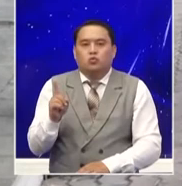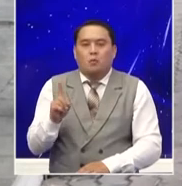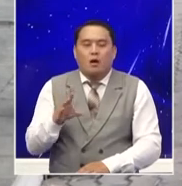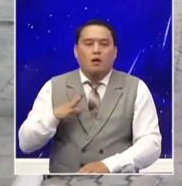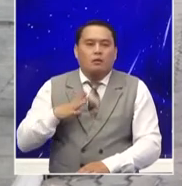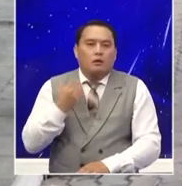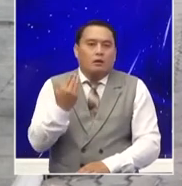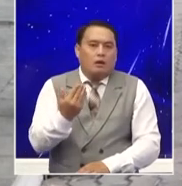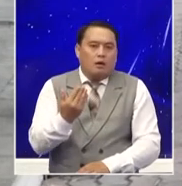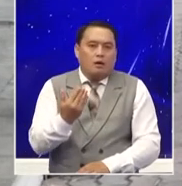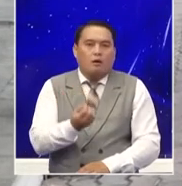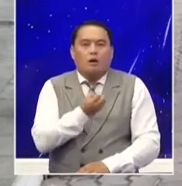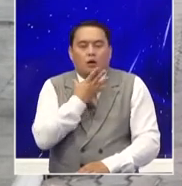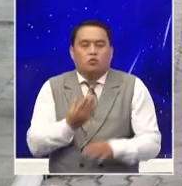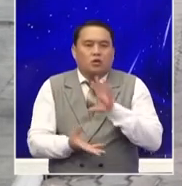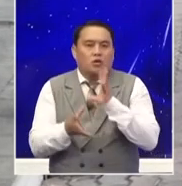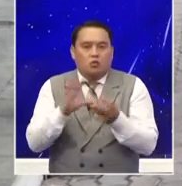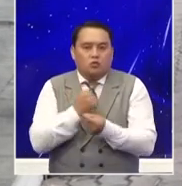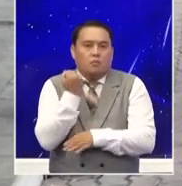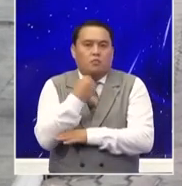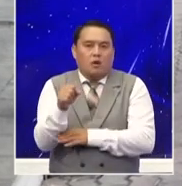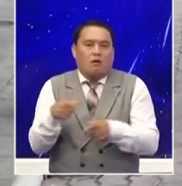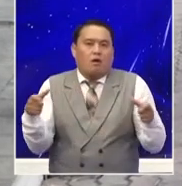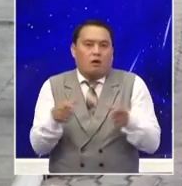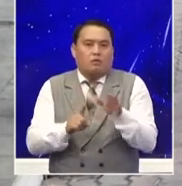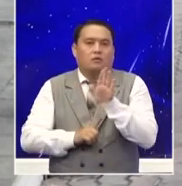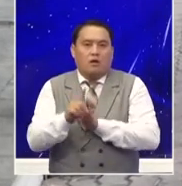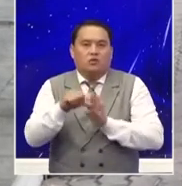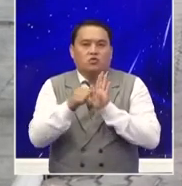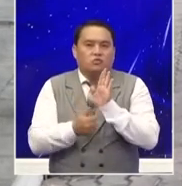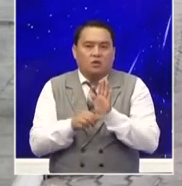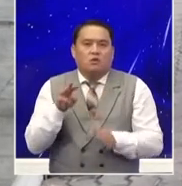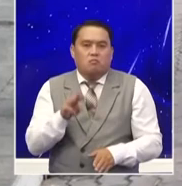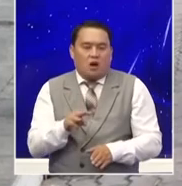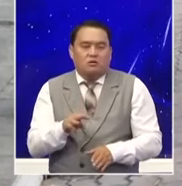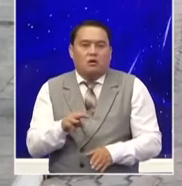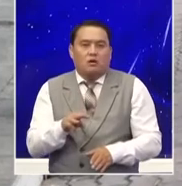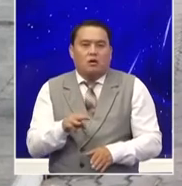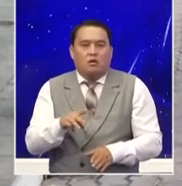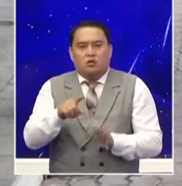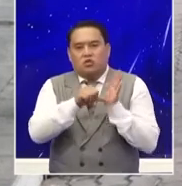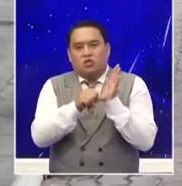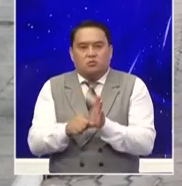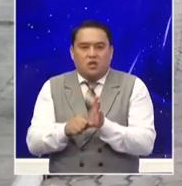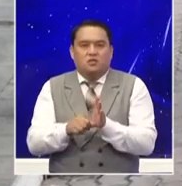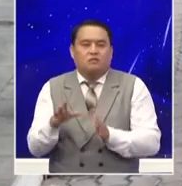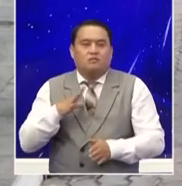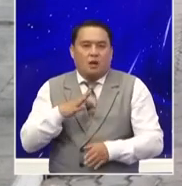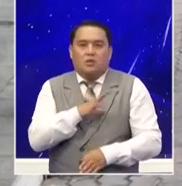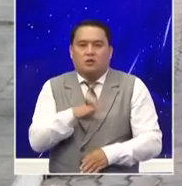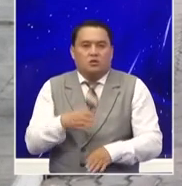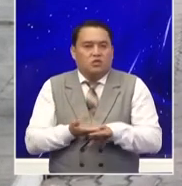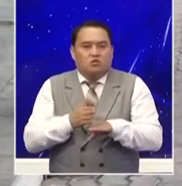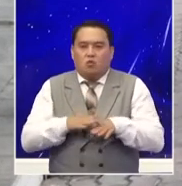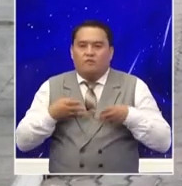конечно, хороших результатов, но так как карантин начался 16 марта, мы уже почти полгода не плавали, а это очень